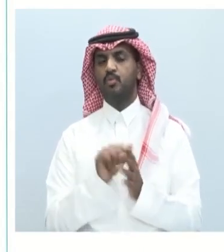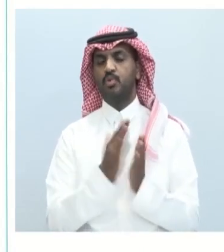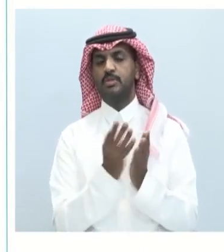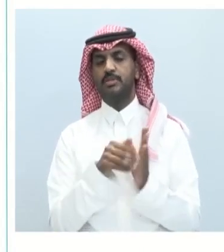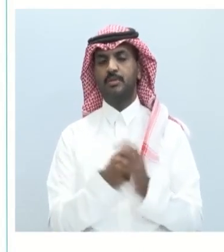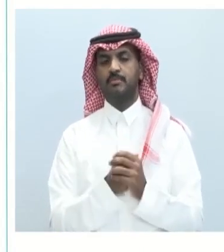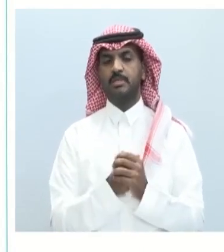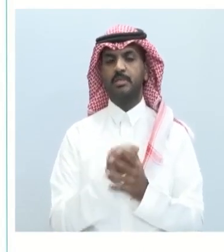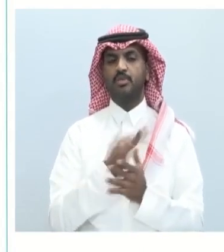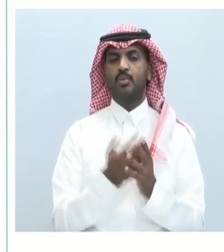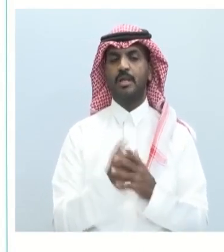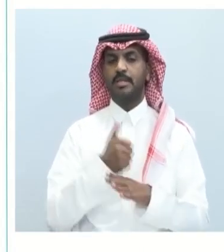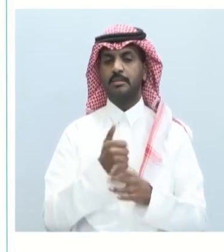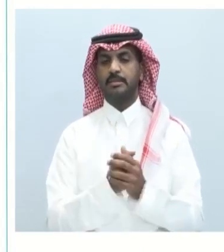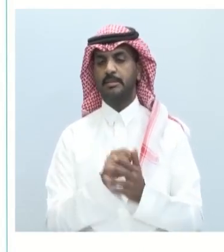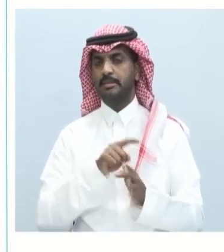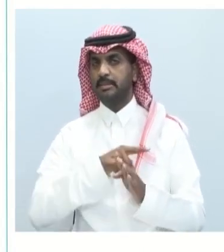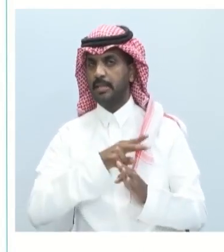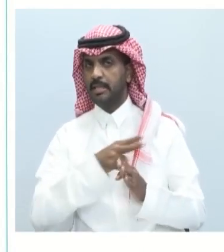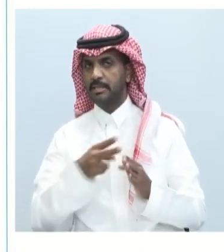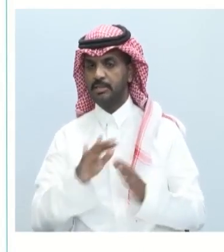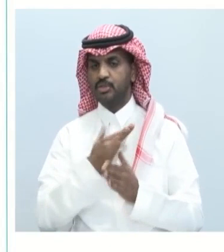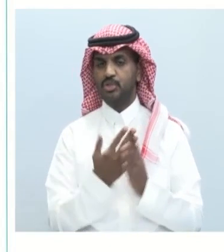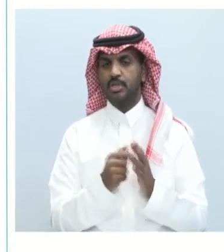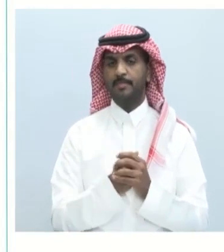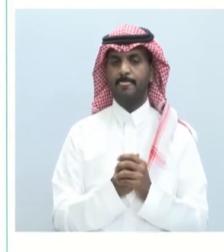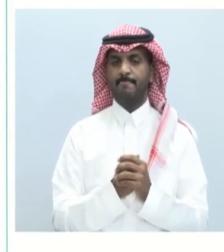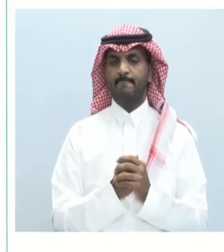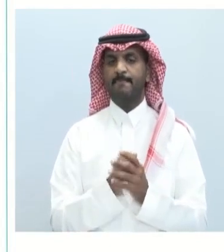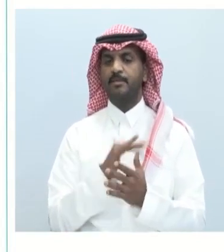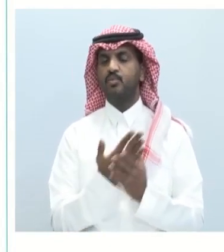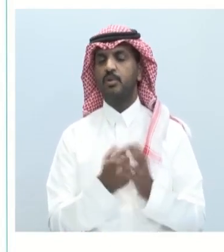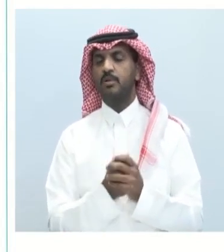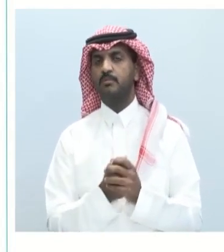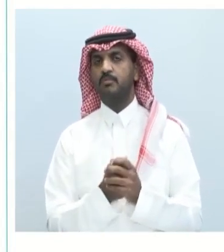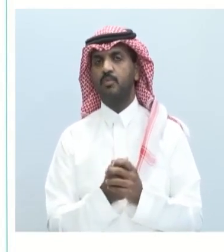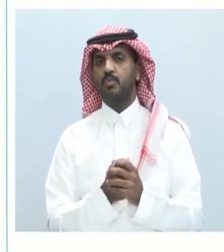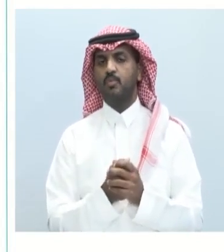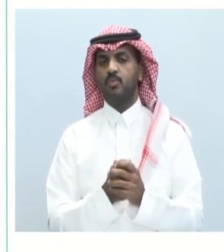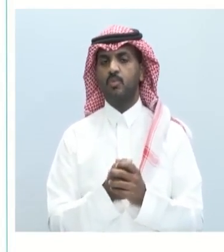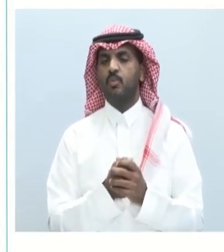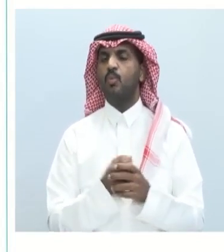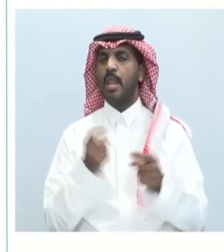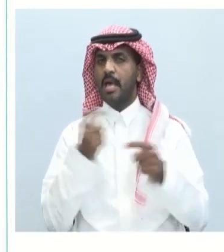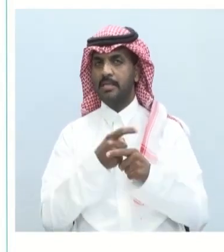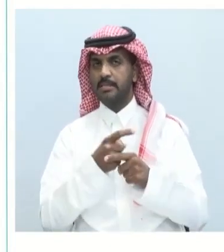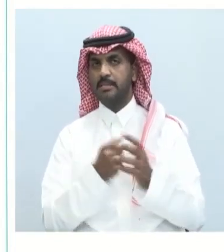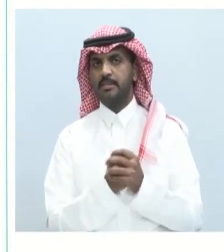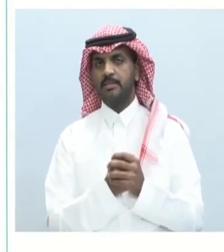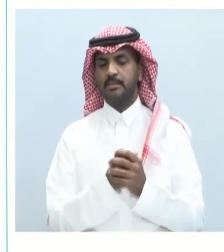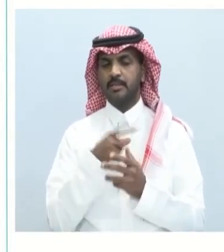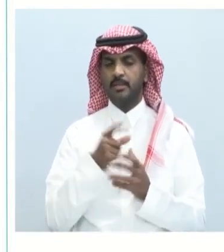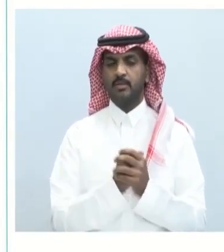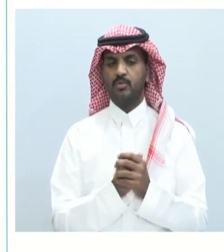كل سجل من الجدول الرئيس عده سجلات في الجدول المرتبط به والعكس صحيح حيث